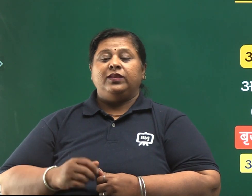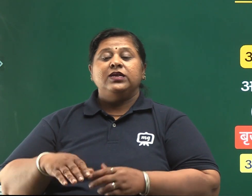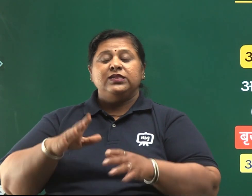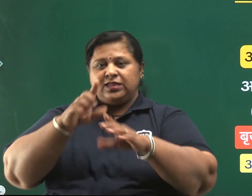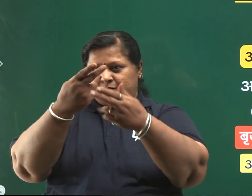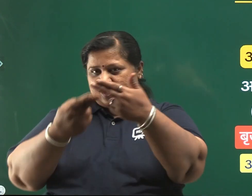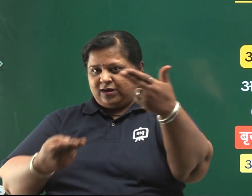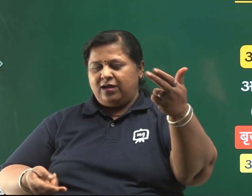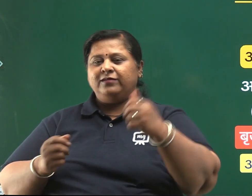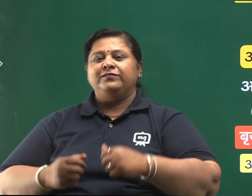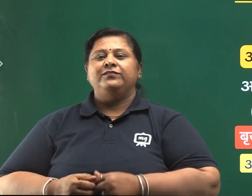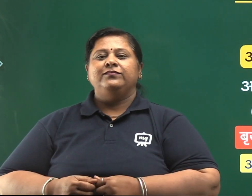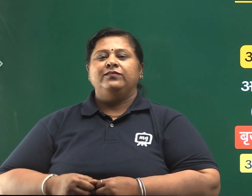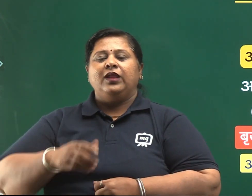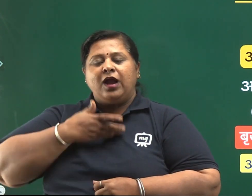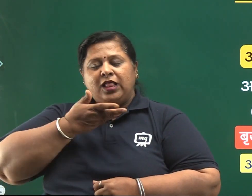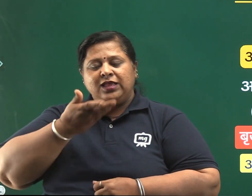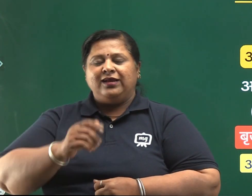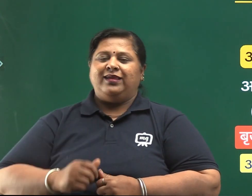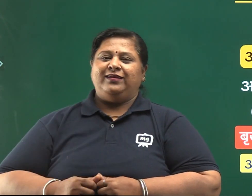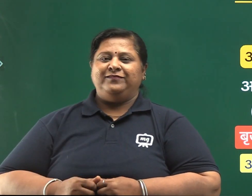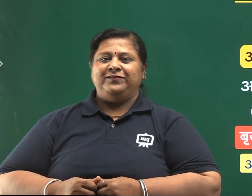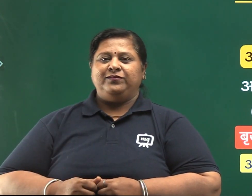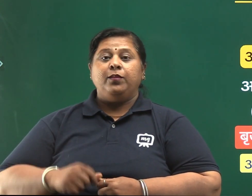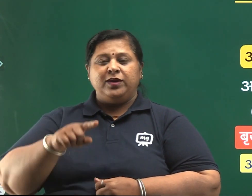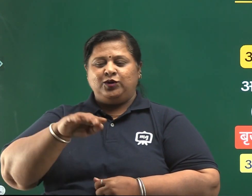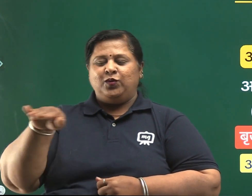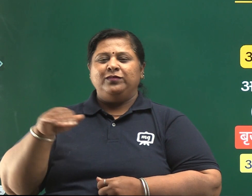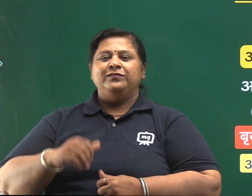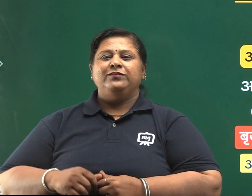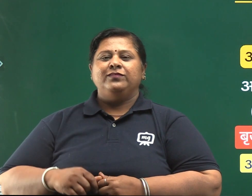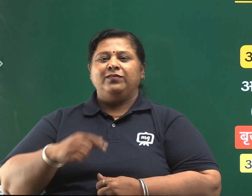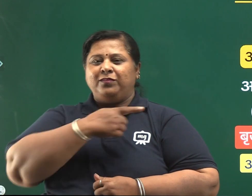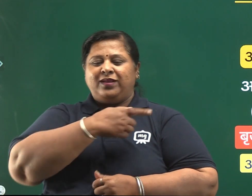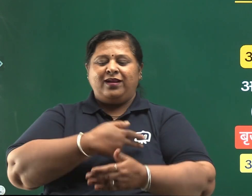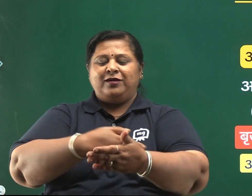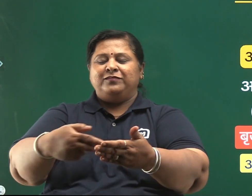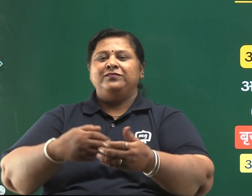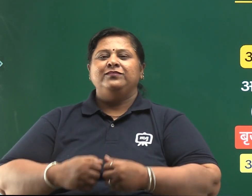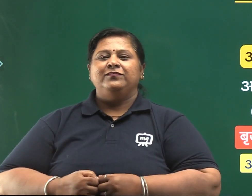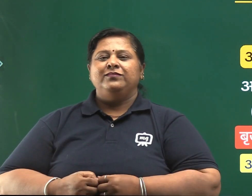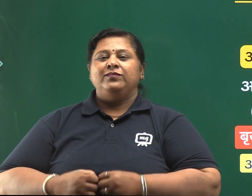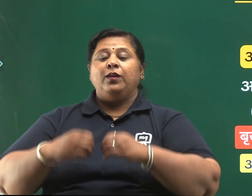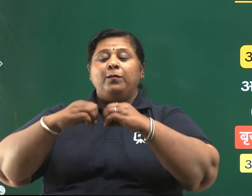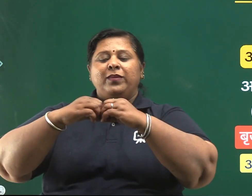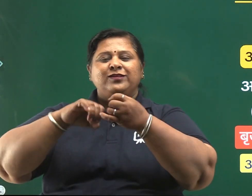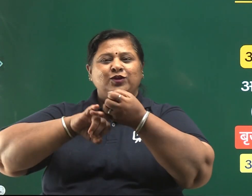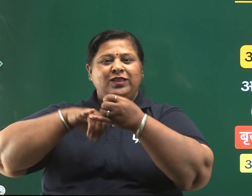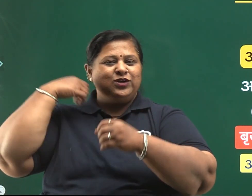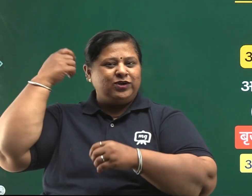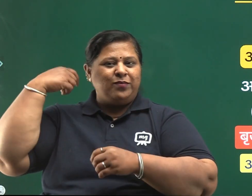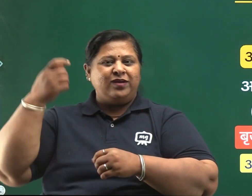संस्मरण का अध्ययन करेंगे। बच्चों, मेरा नाम ब्रिज सुंदर